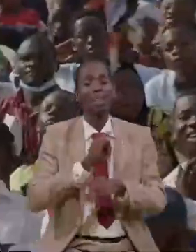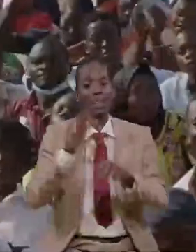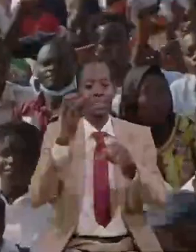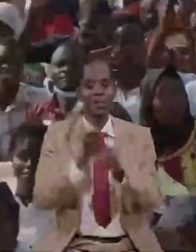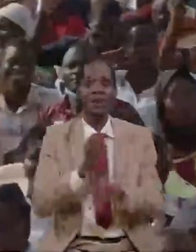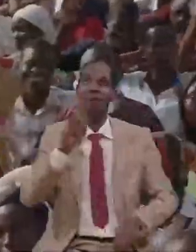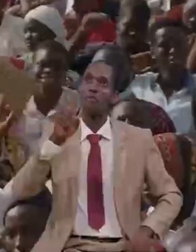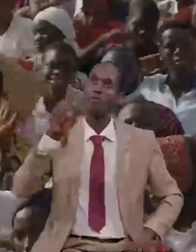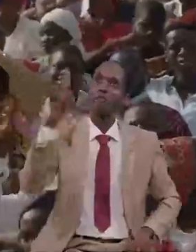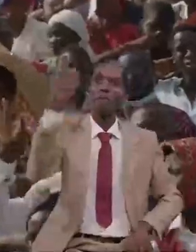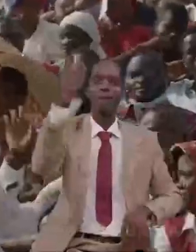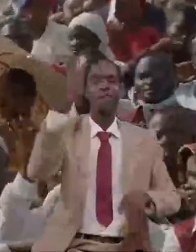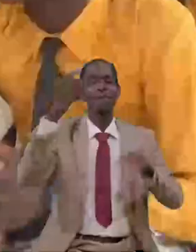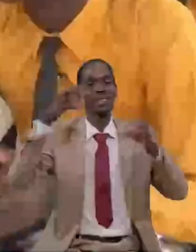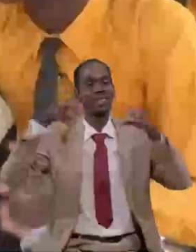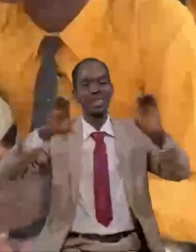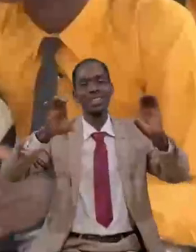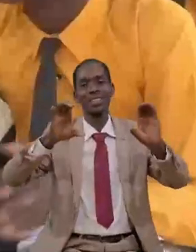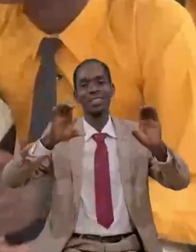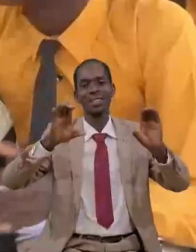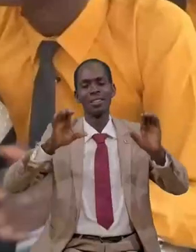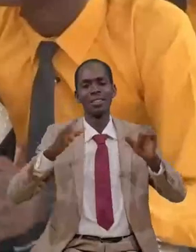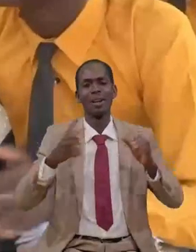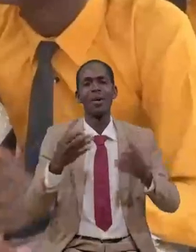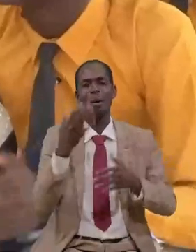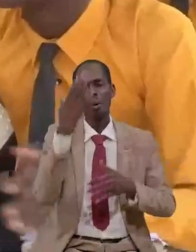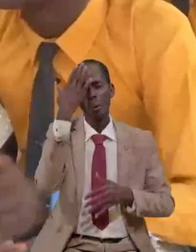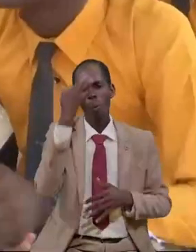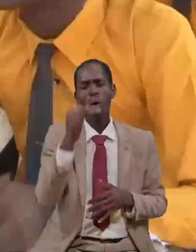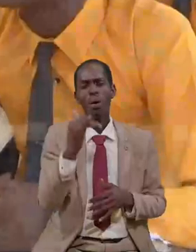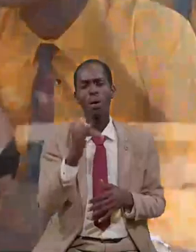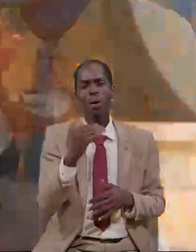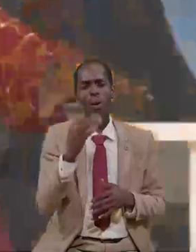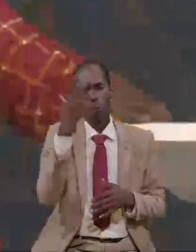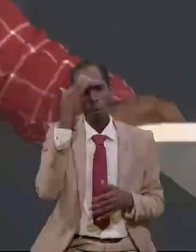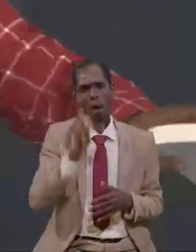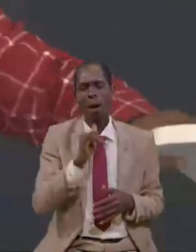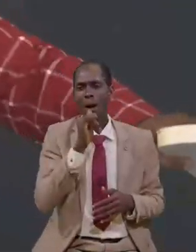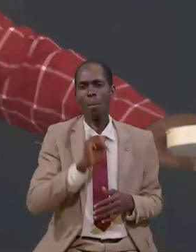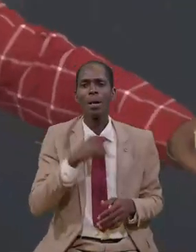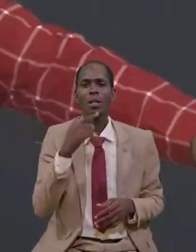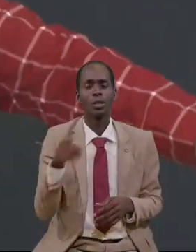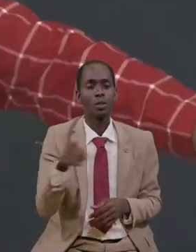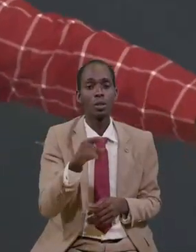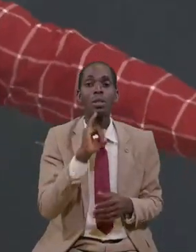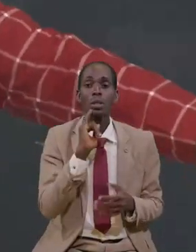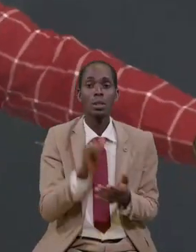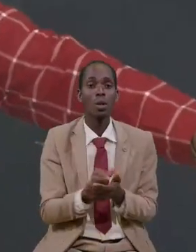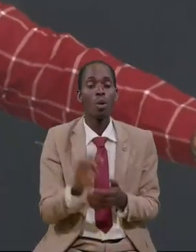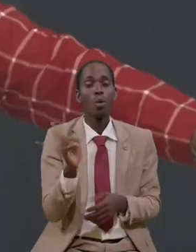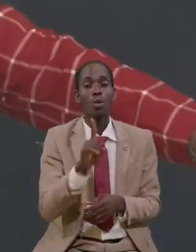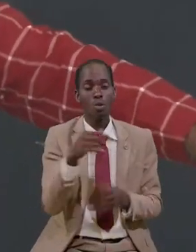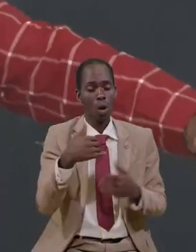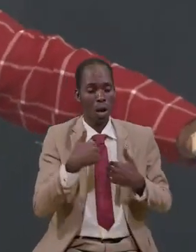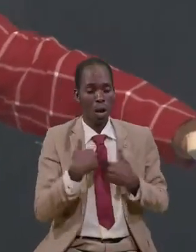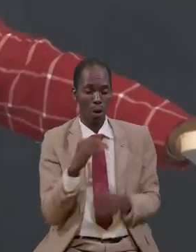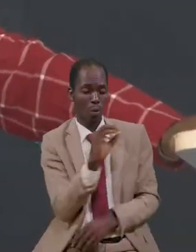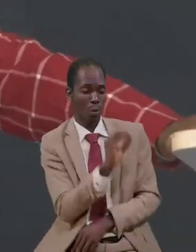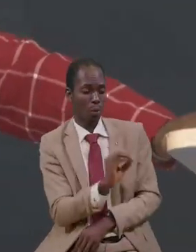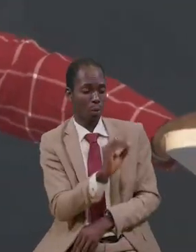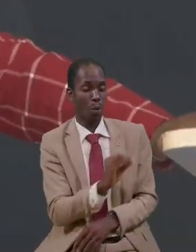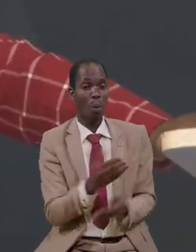distinction. Ce que je vous dis, c'est que là où vous avez zéro avant,